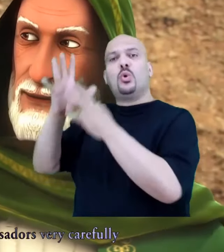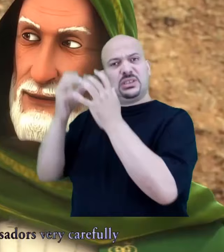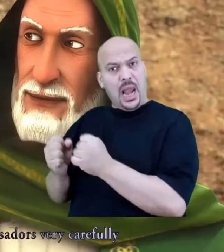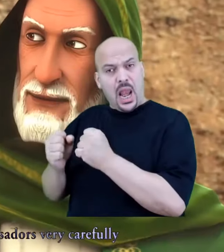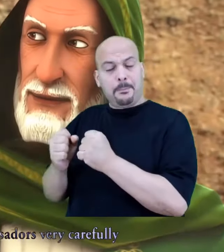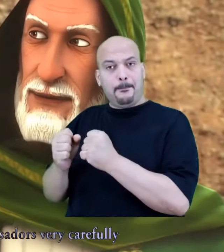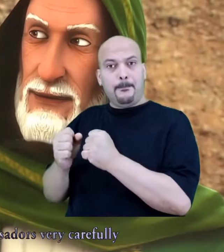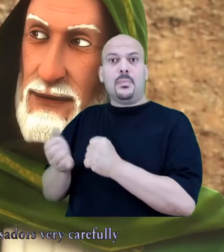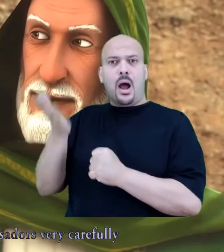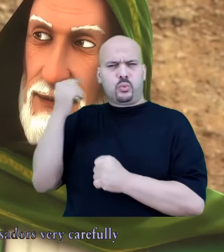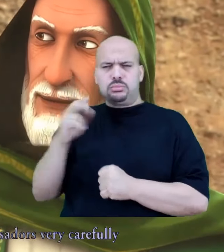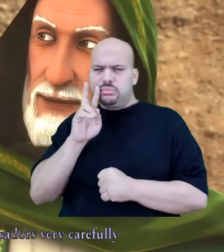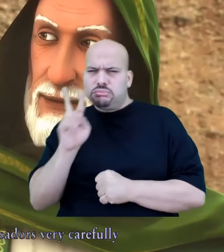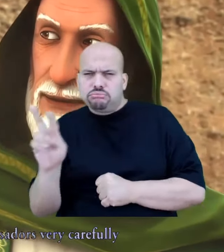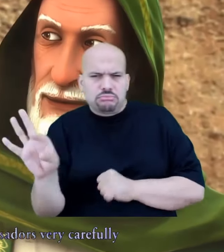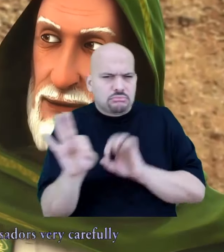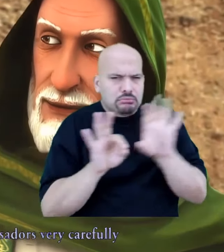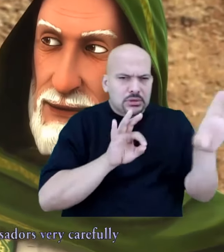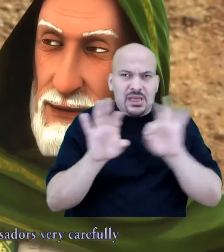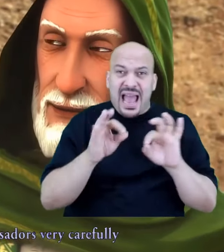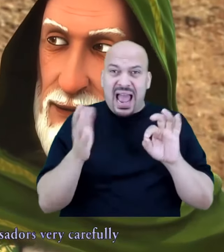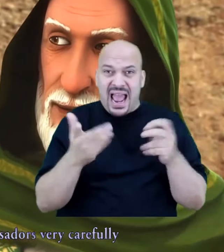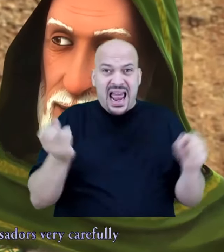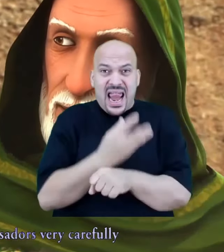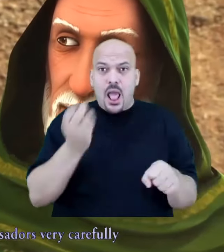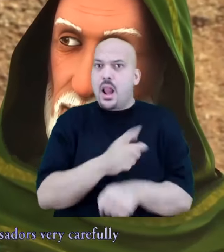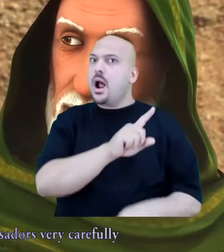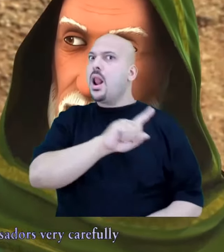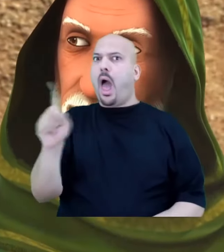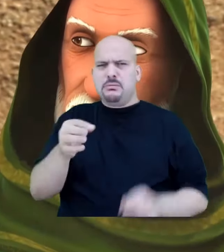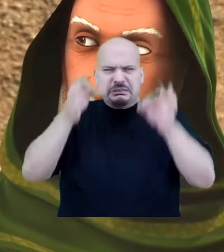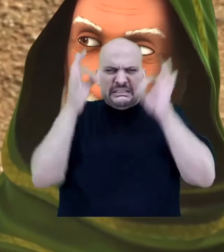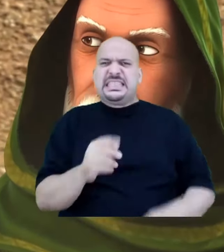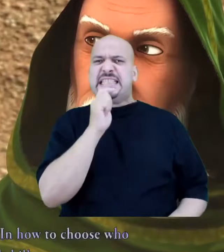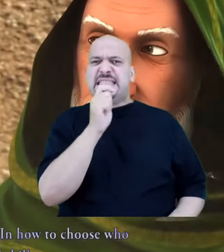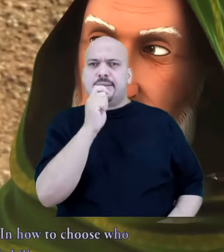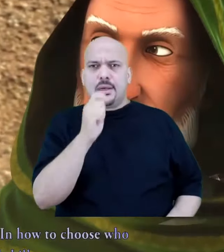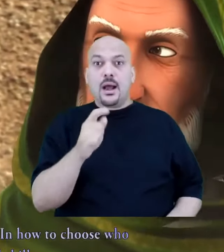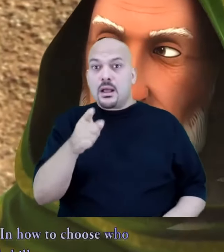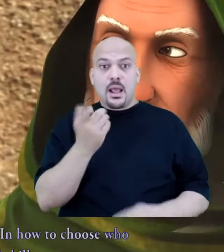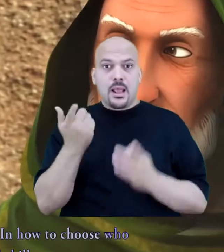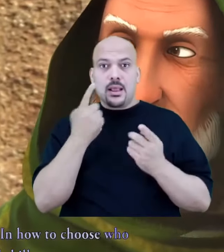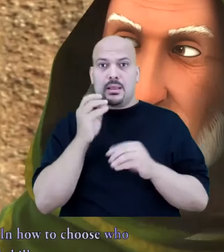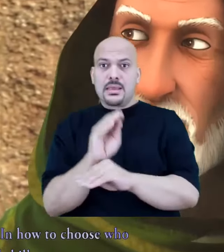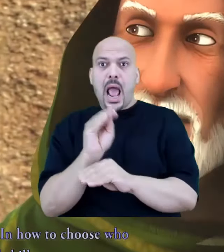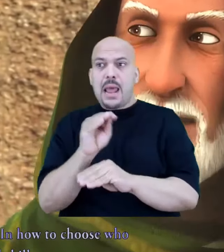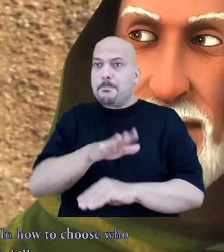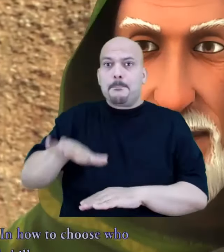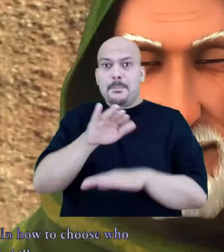عليه وسلم يختار سفراءه بعناية فائقة، وهذا درس